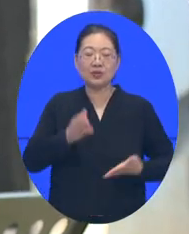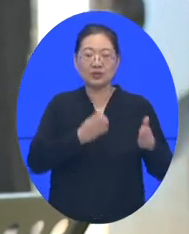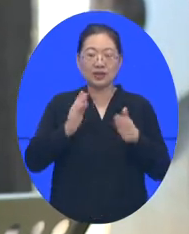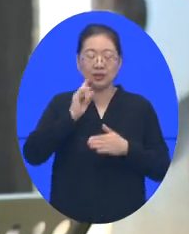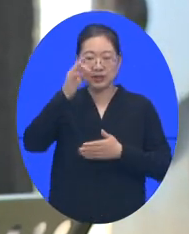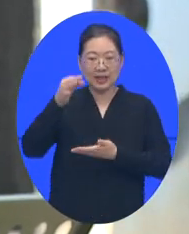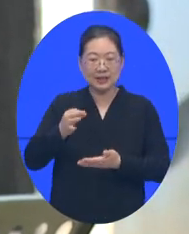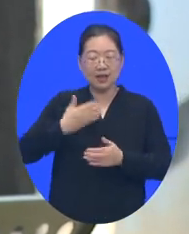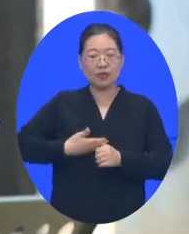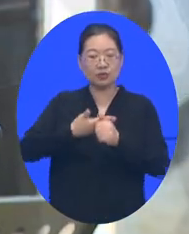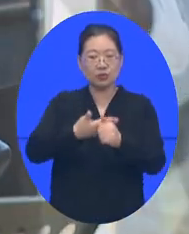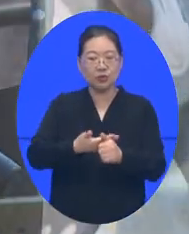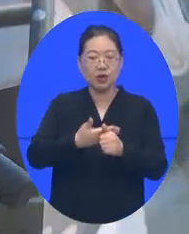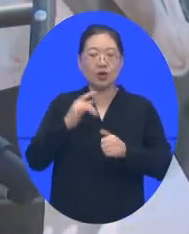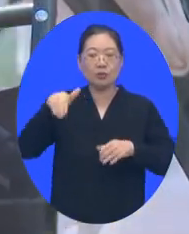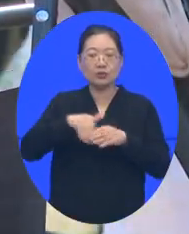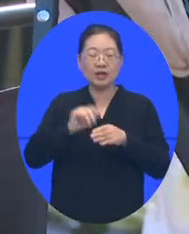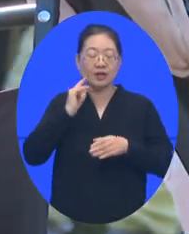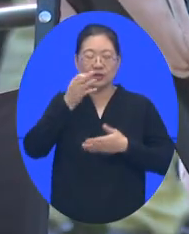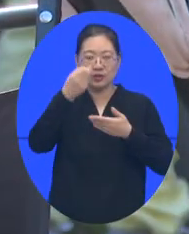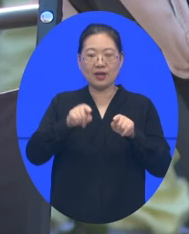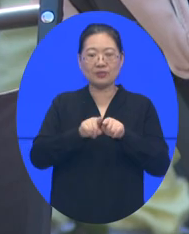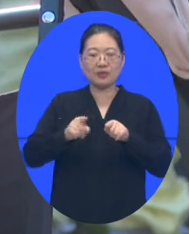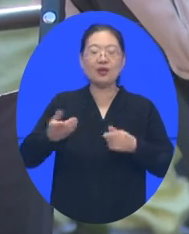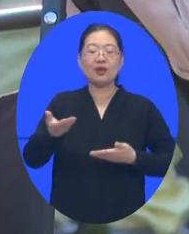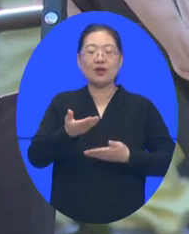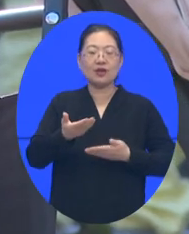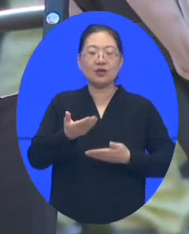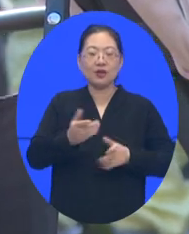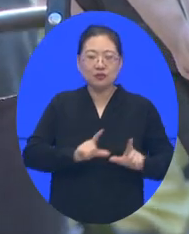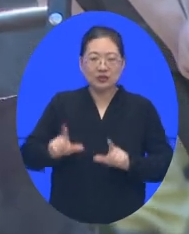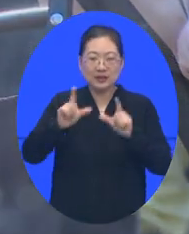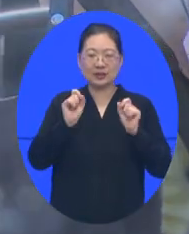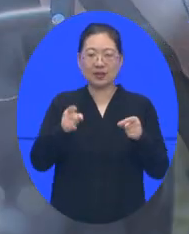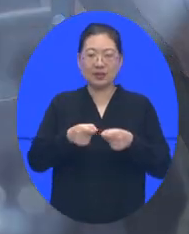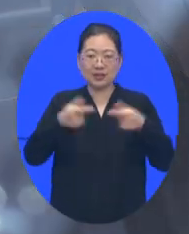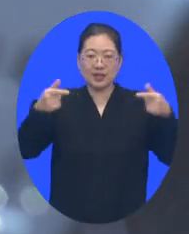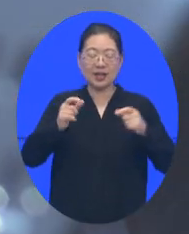경기도는 예술의 가치를 알리고 문화예술을 향유할 수 있는 기회를 확대하기 위해